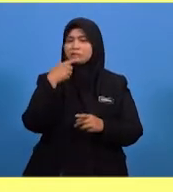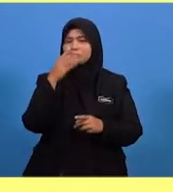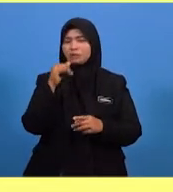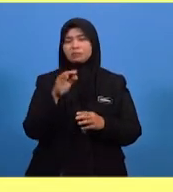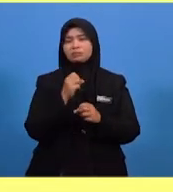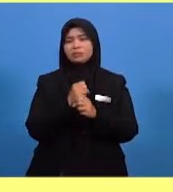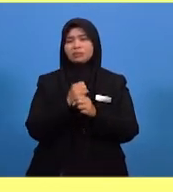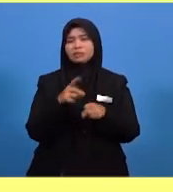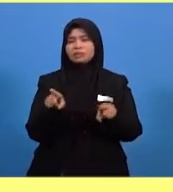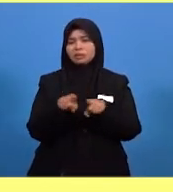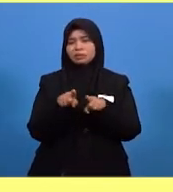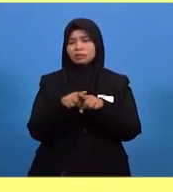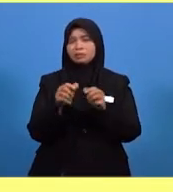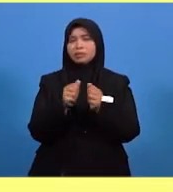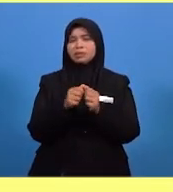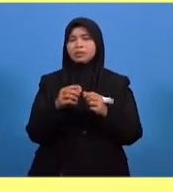dengan Jepun